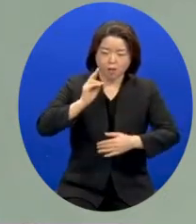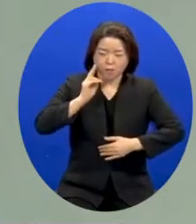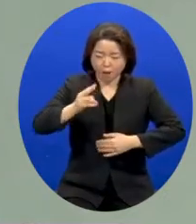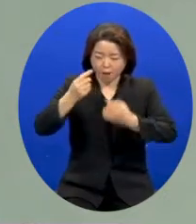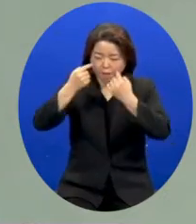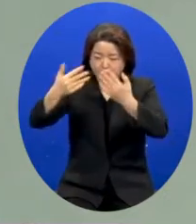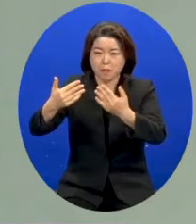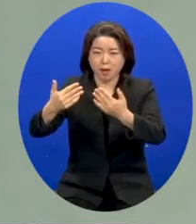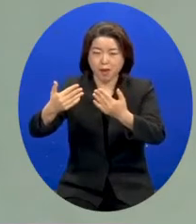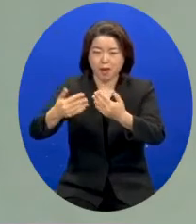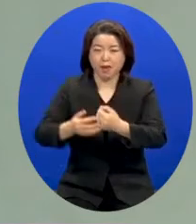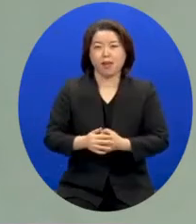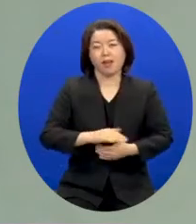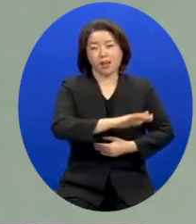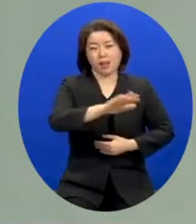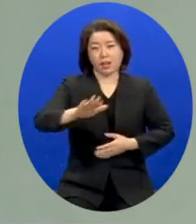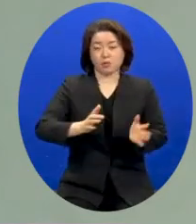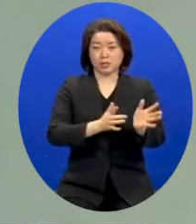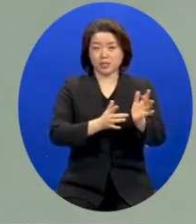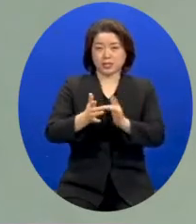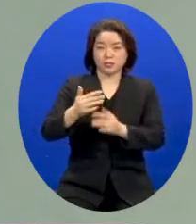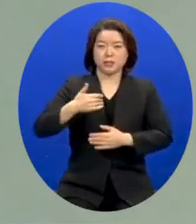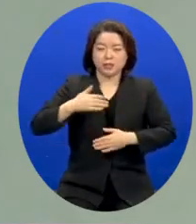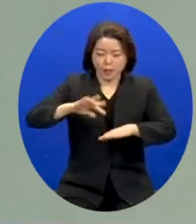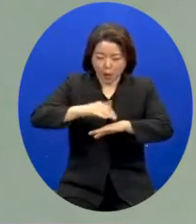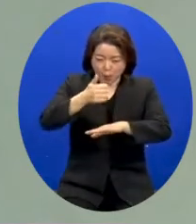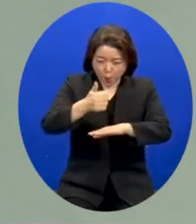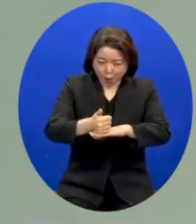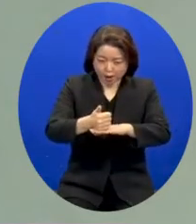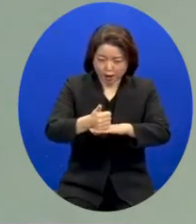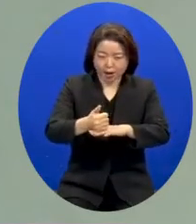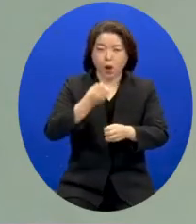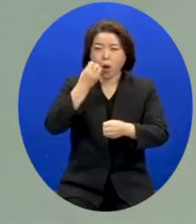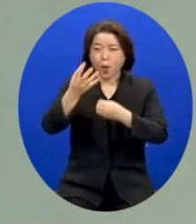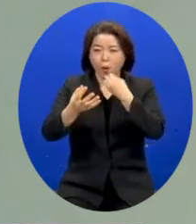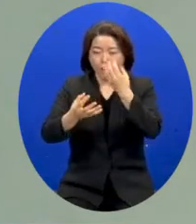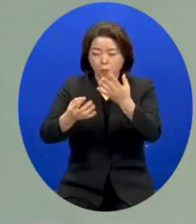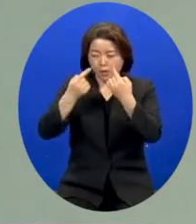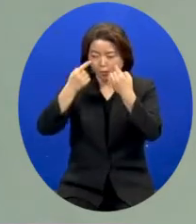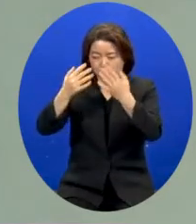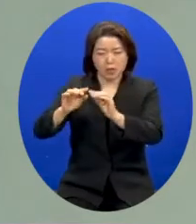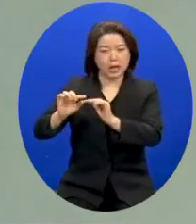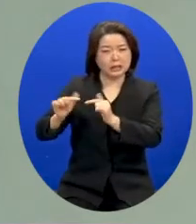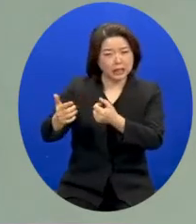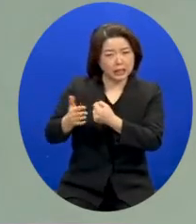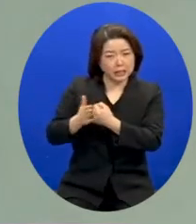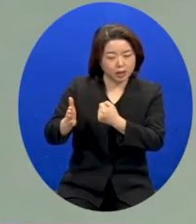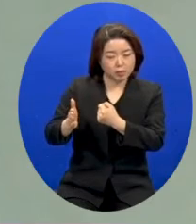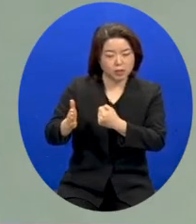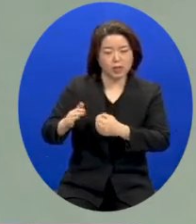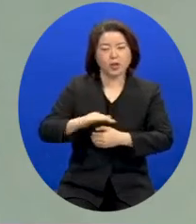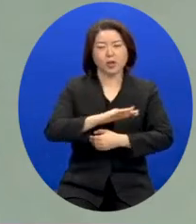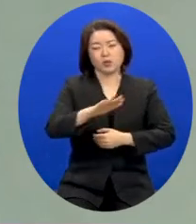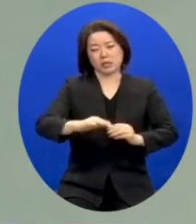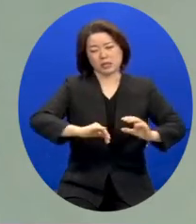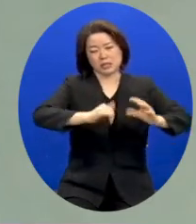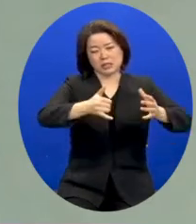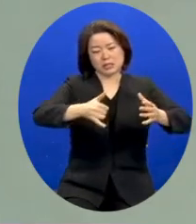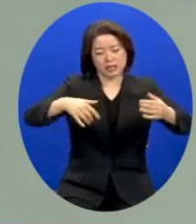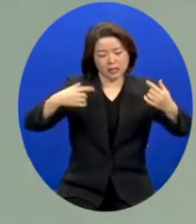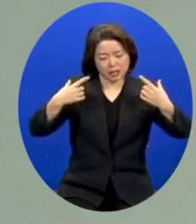우리가 예수님이 나의 왕이시라는 고백이 분명하지 않는 바람에 우리가 세상의 죄의